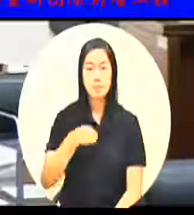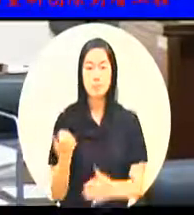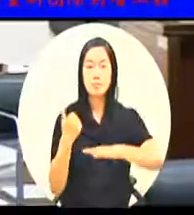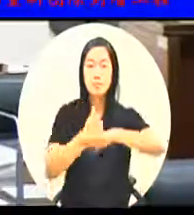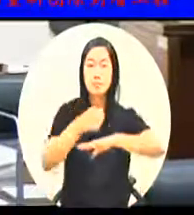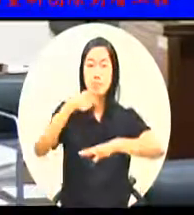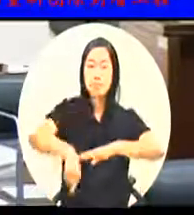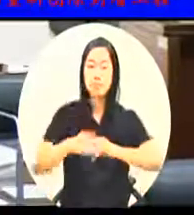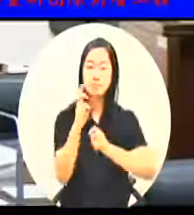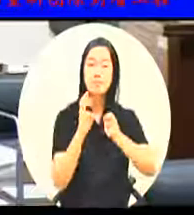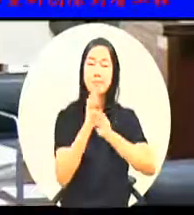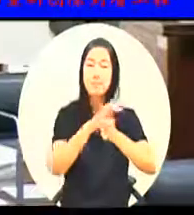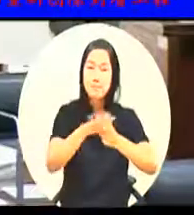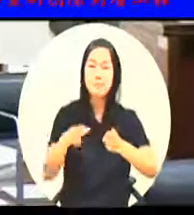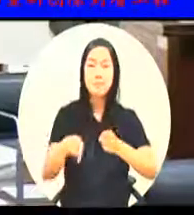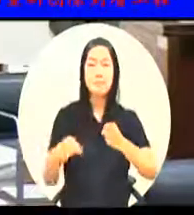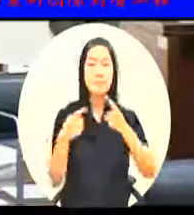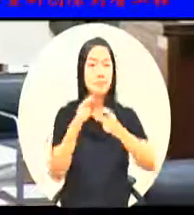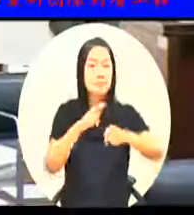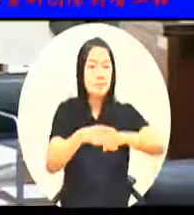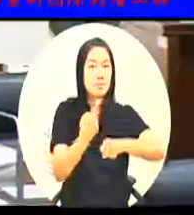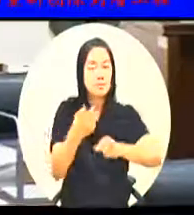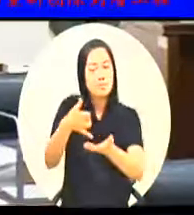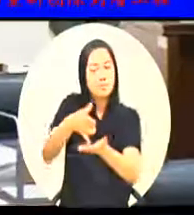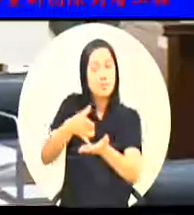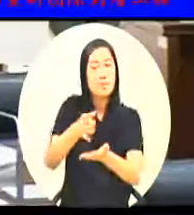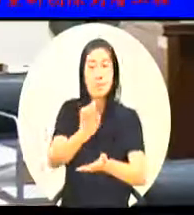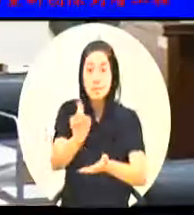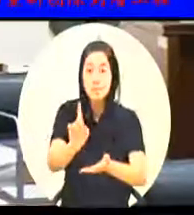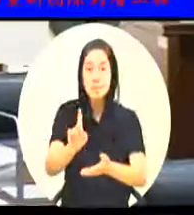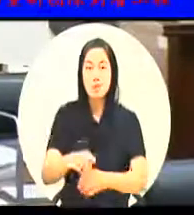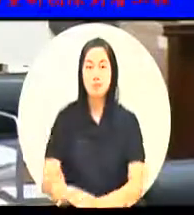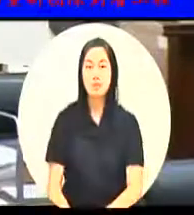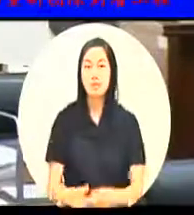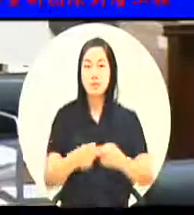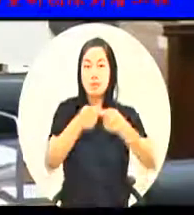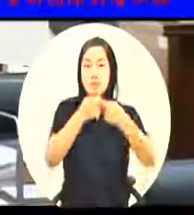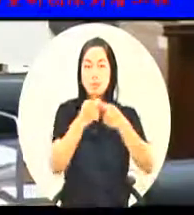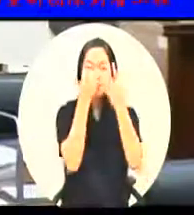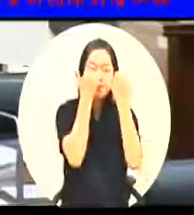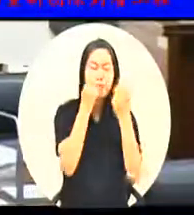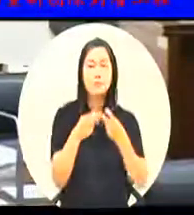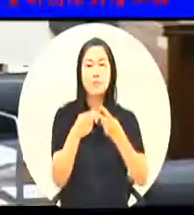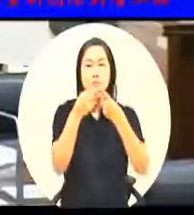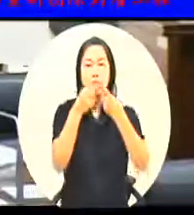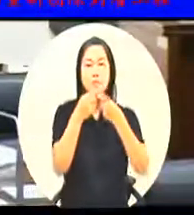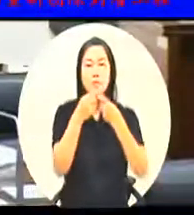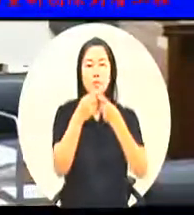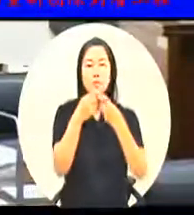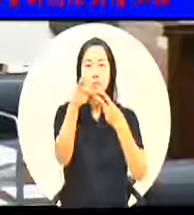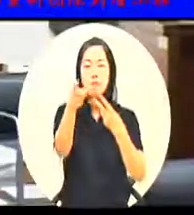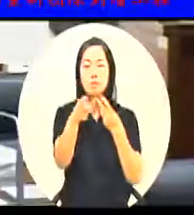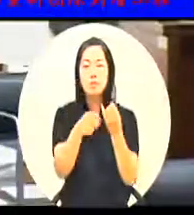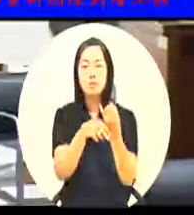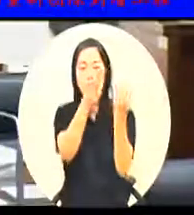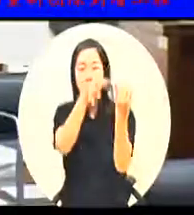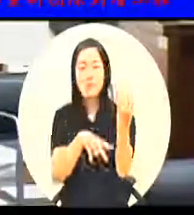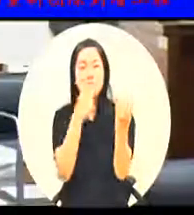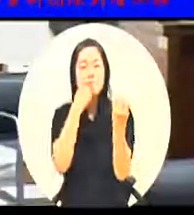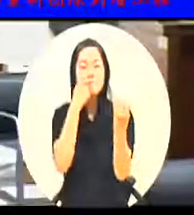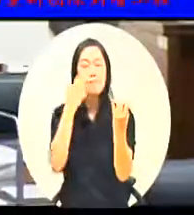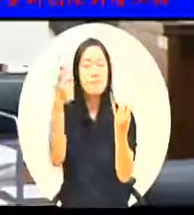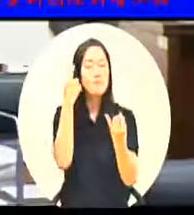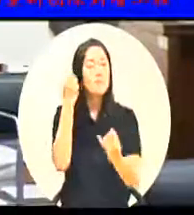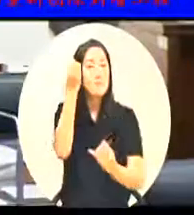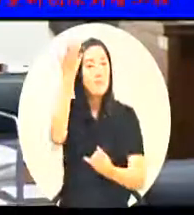哈，人性的弱点很多。第一个见利忘义啦，第二见色忘友啦，第三哈这些好